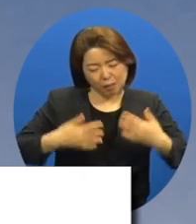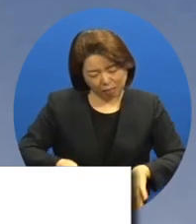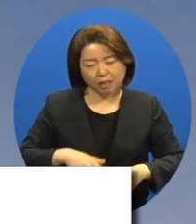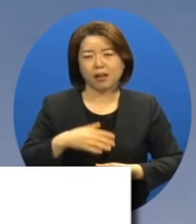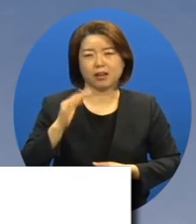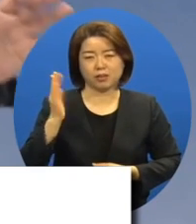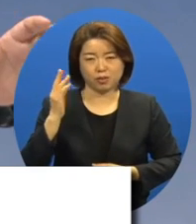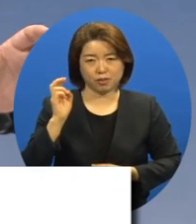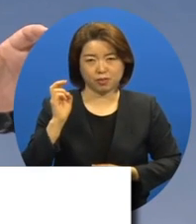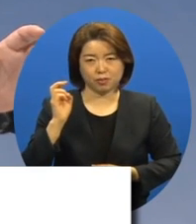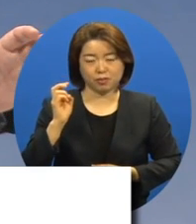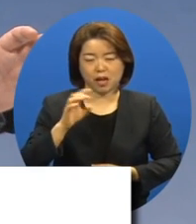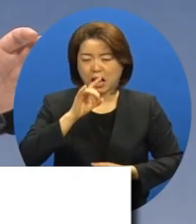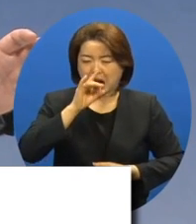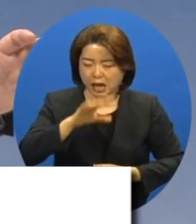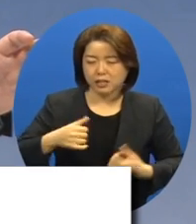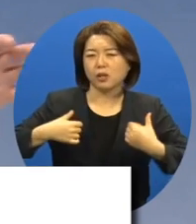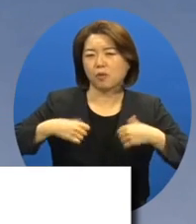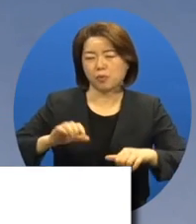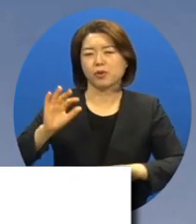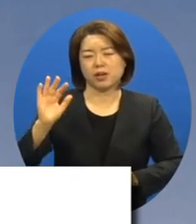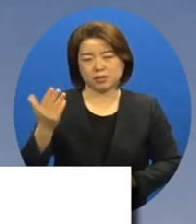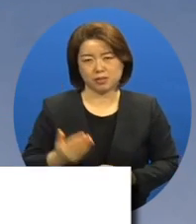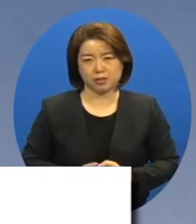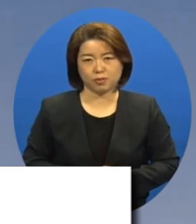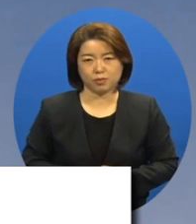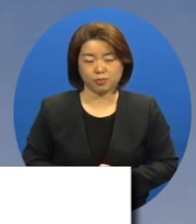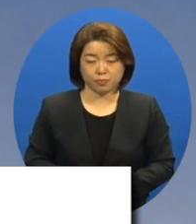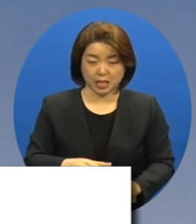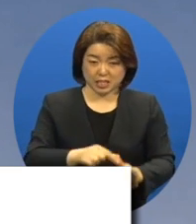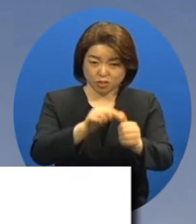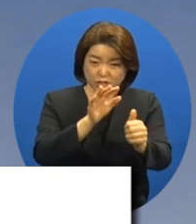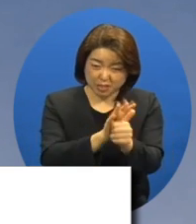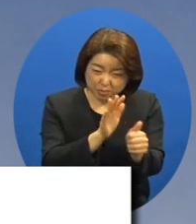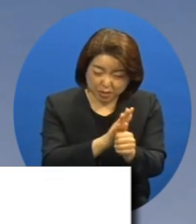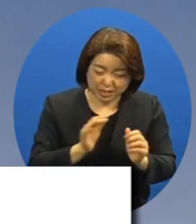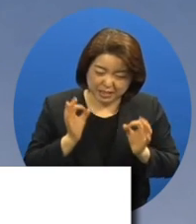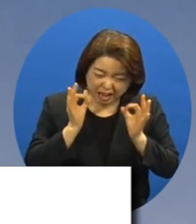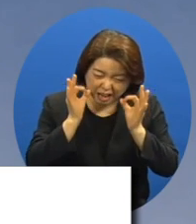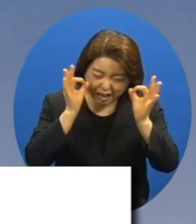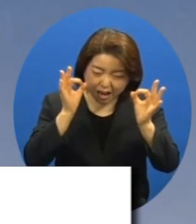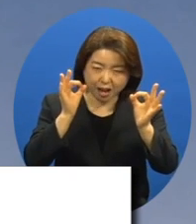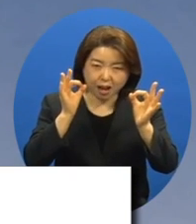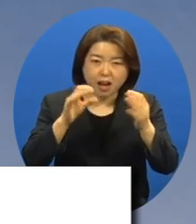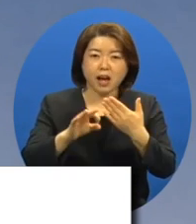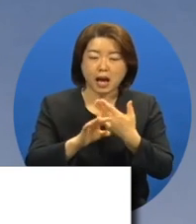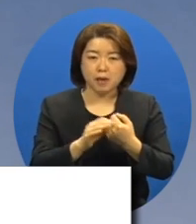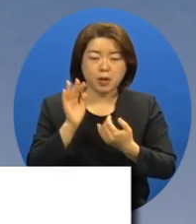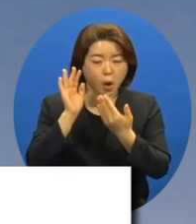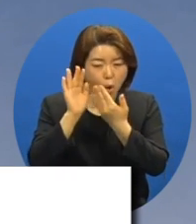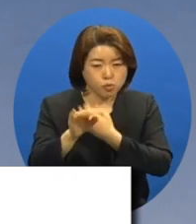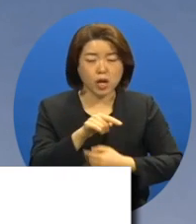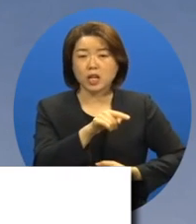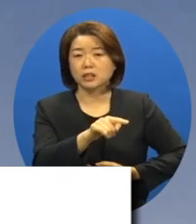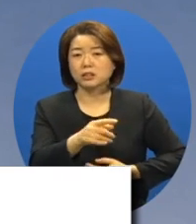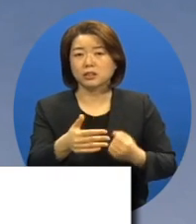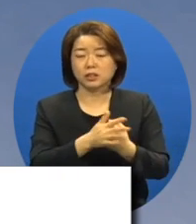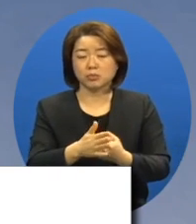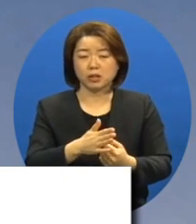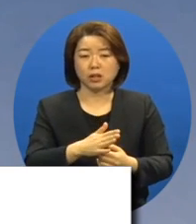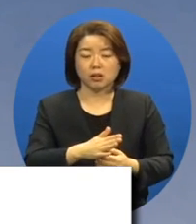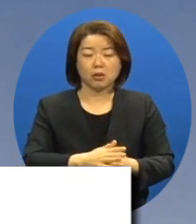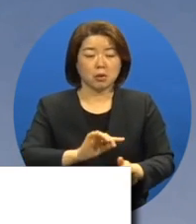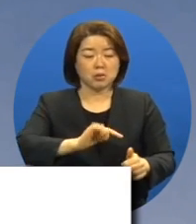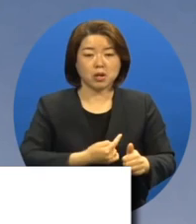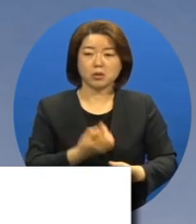안된다고 결국 포기하게 됩니다 구제 열심히 하려고 애를 쓰면 쓸수록 나중에는 그것 때문에 스스로 교만 해주고